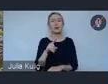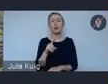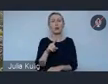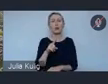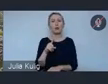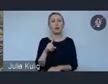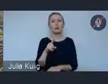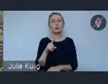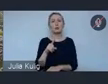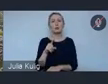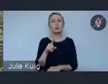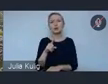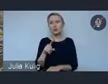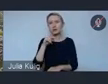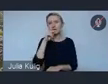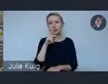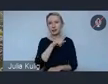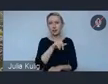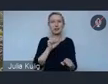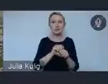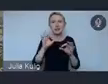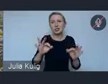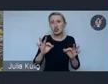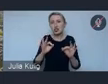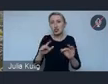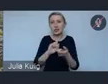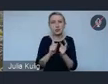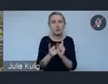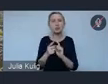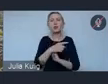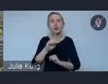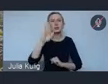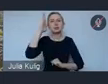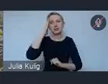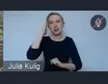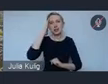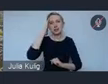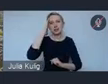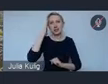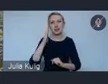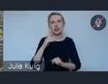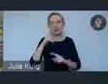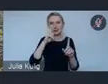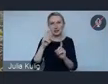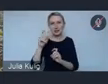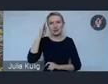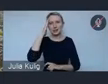państwo obecni na tym spotkaniu znacie te te te obrazki